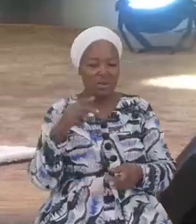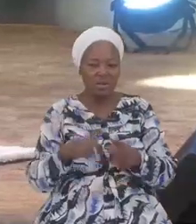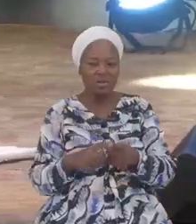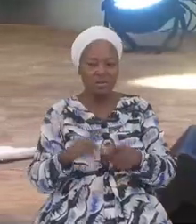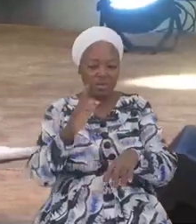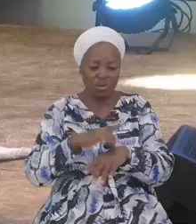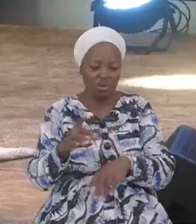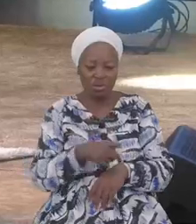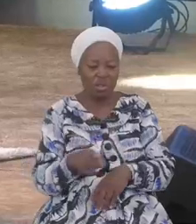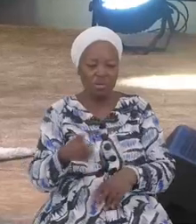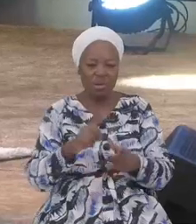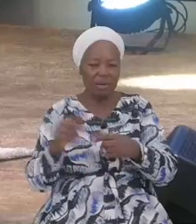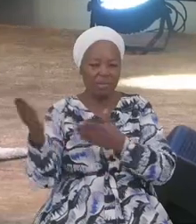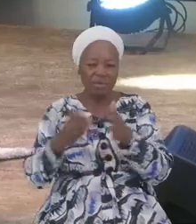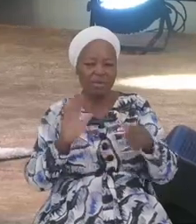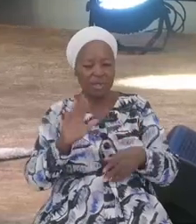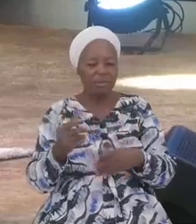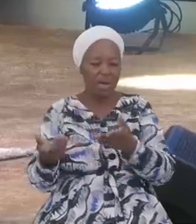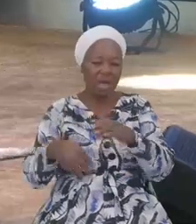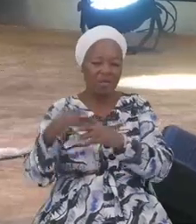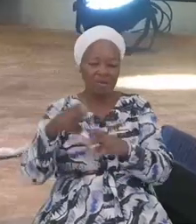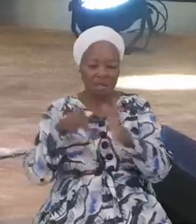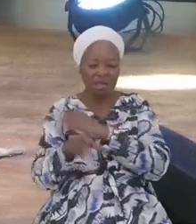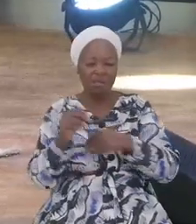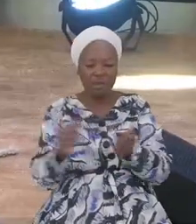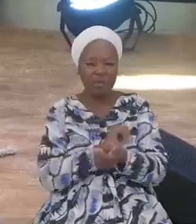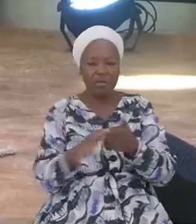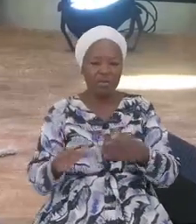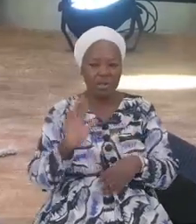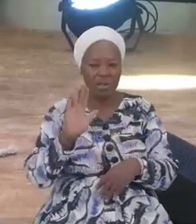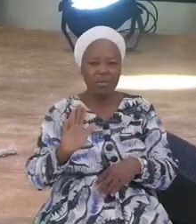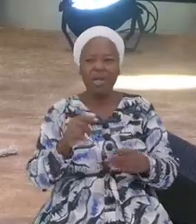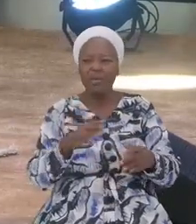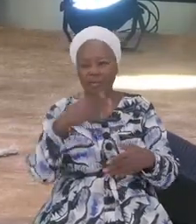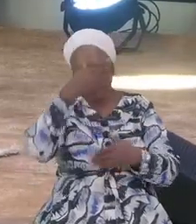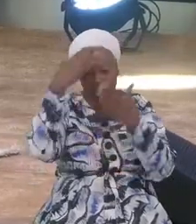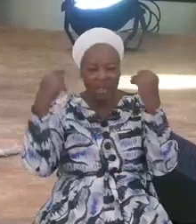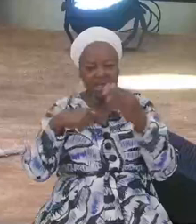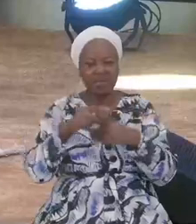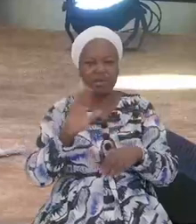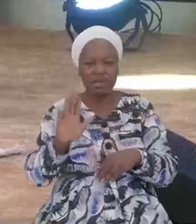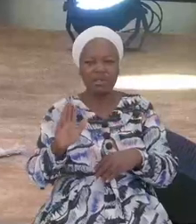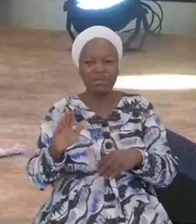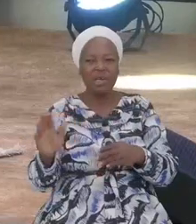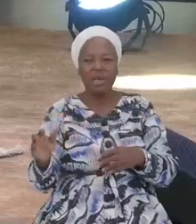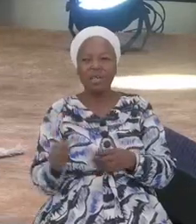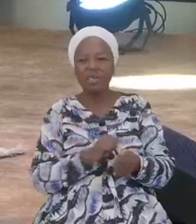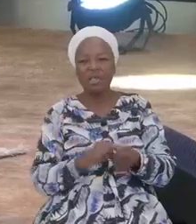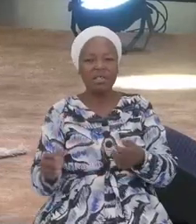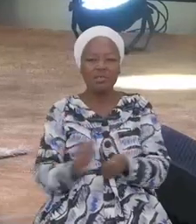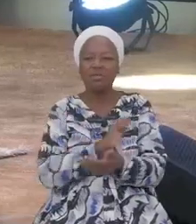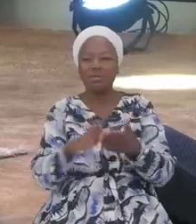le jour suivant, il devait le faire sortir, le tuer, le détruire et l'oublier et disperser l'église.